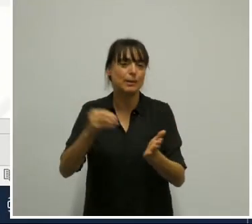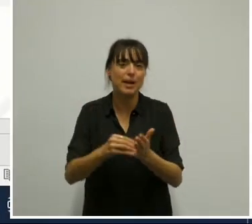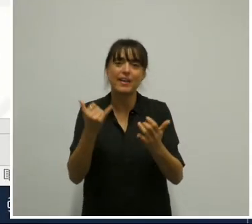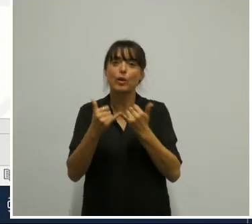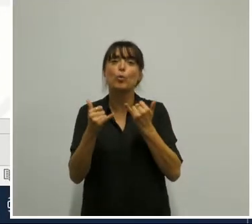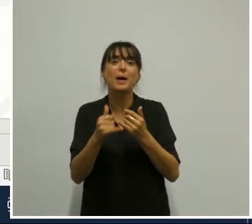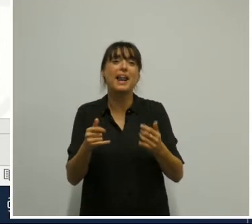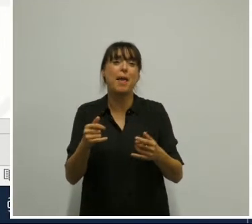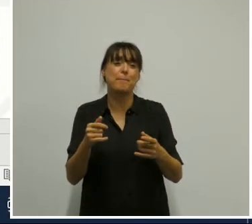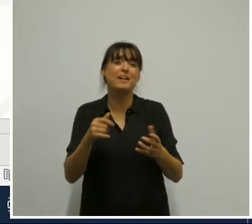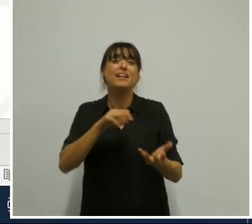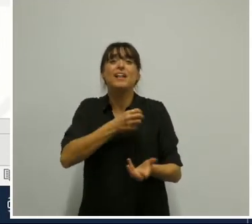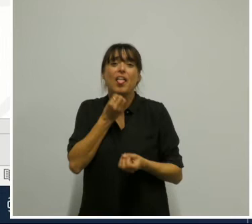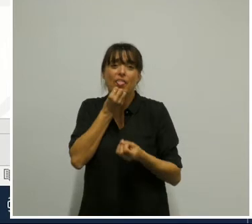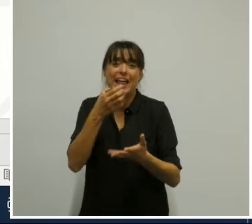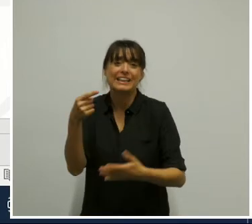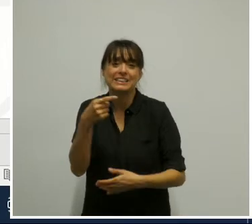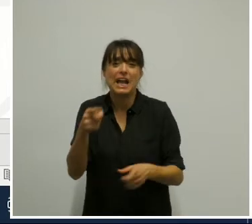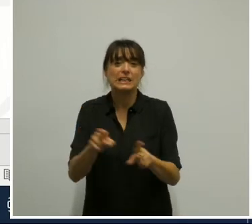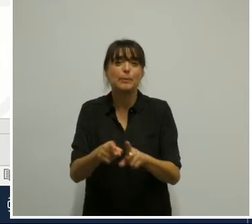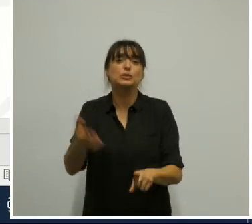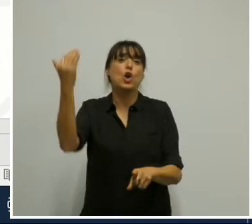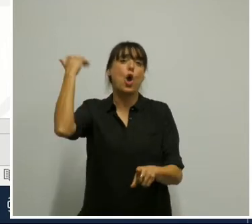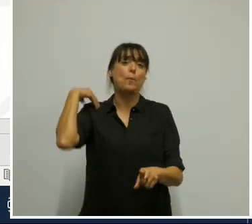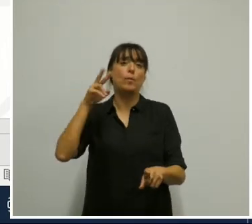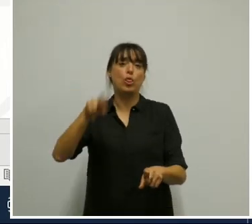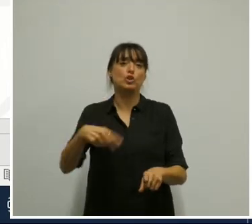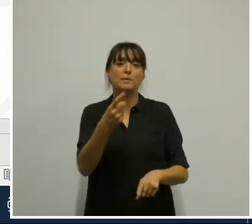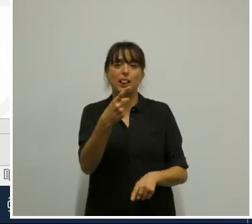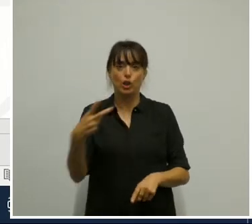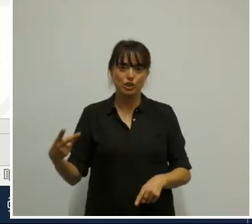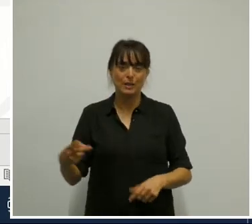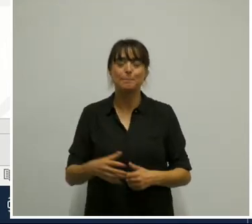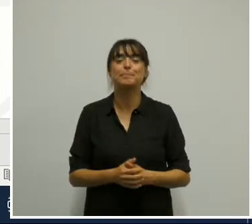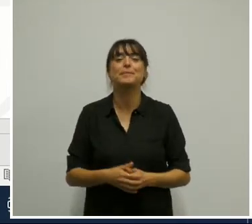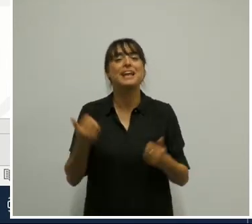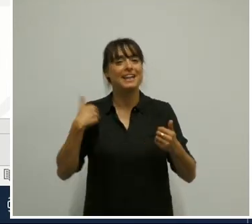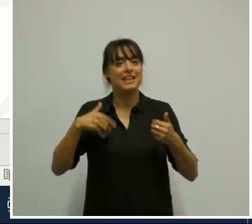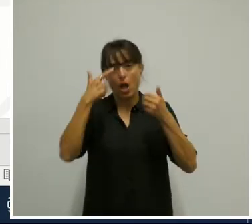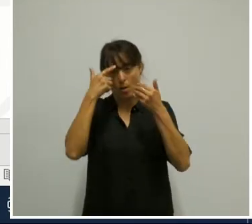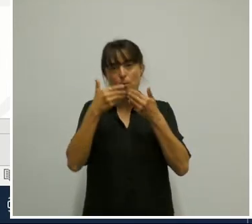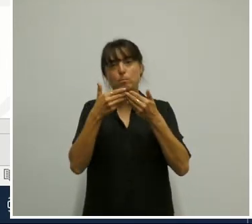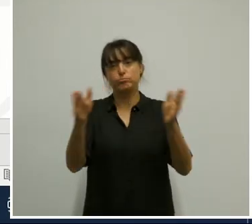Vale. Aquestes serien les dades i obrim torn de paraules.